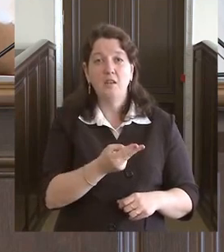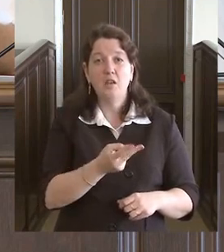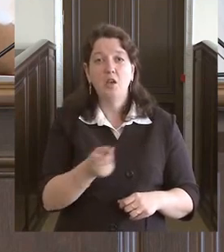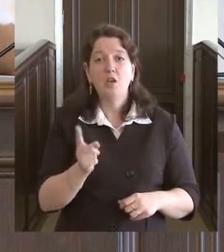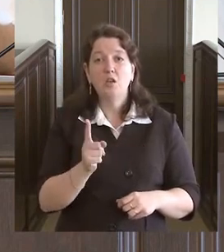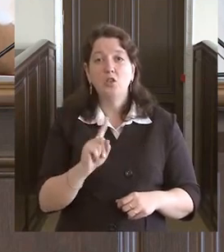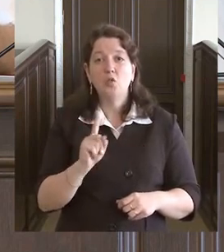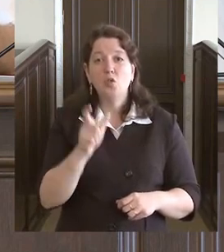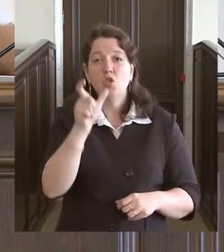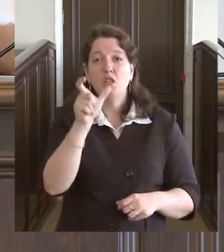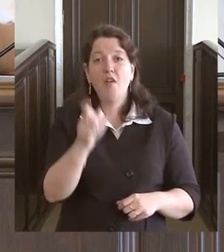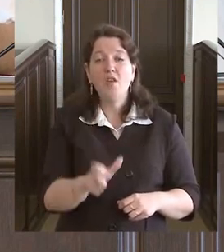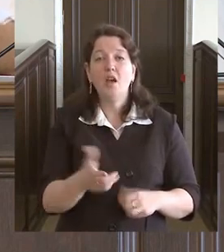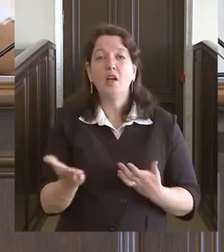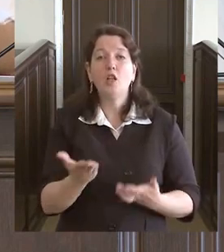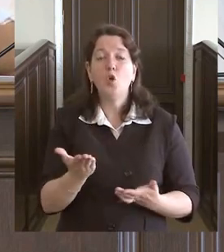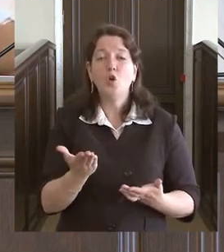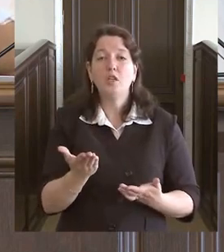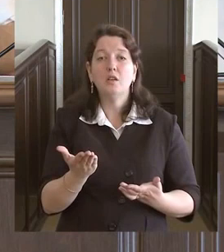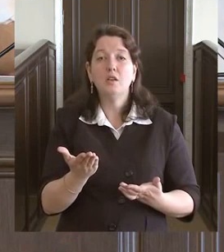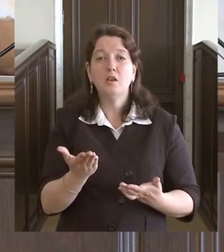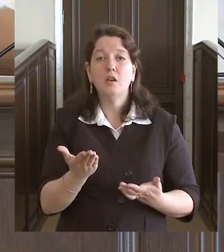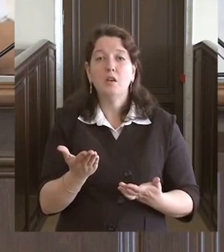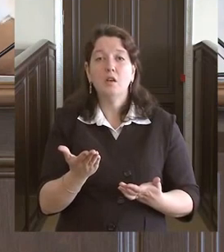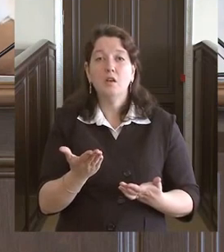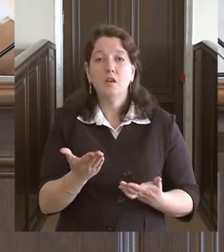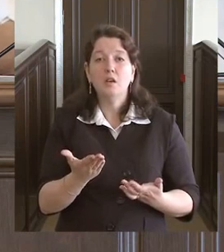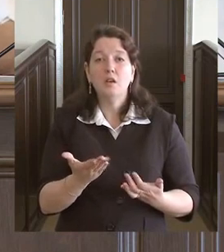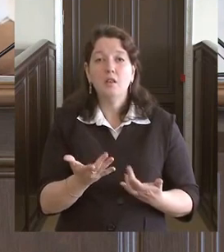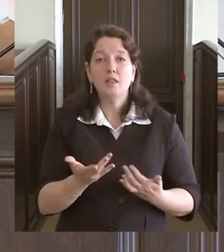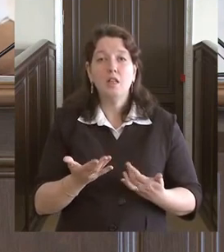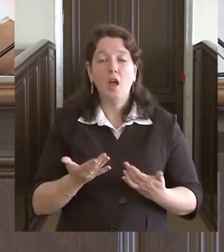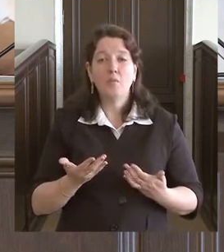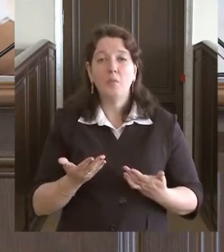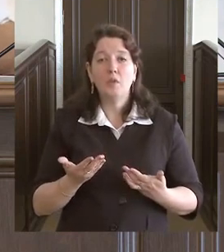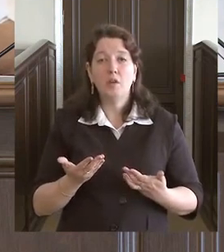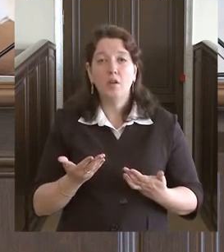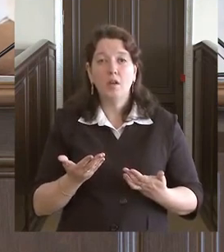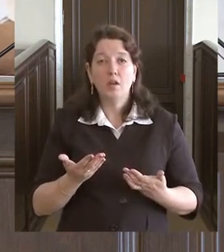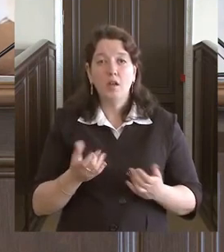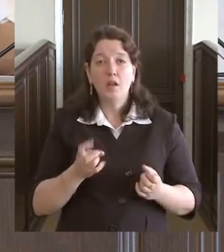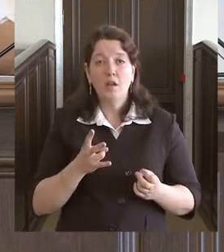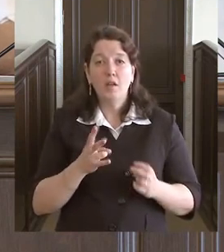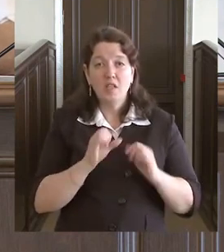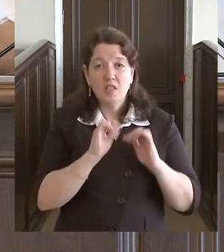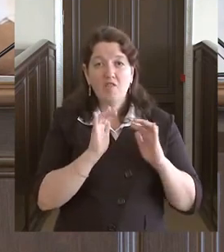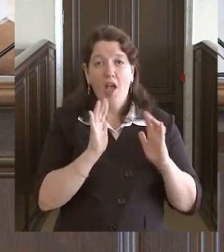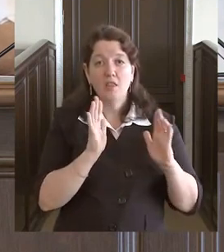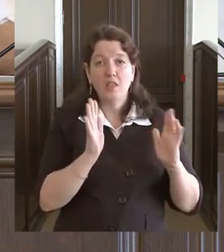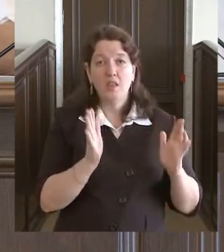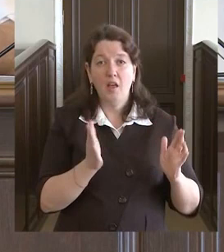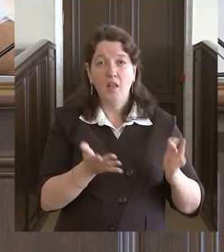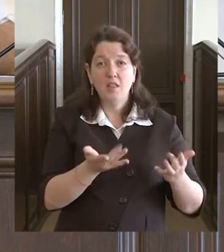человека который претендует как кажется на святость